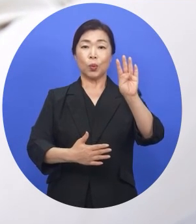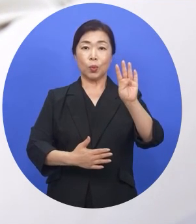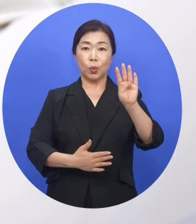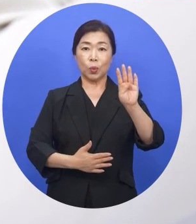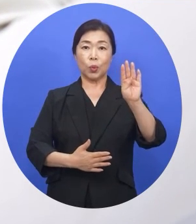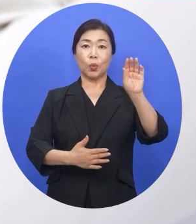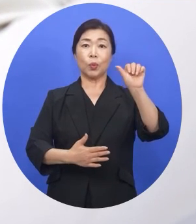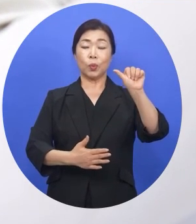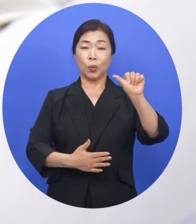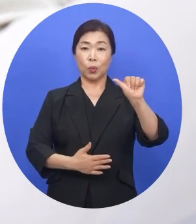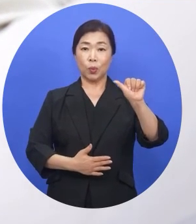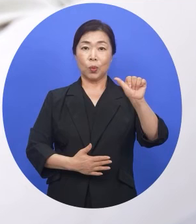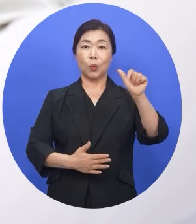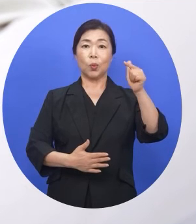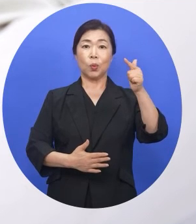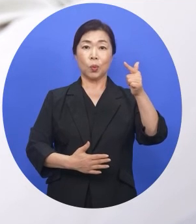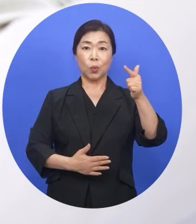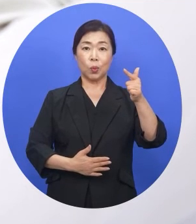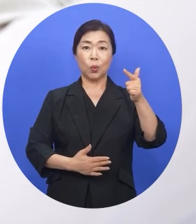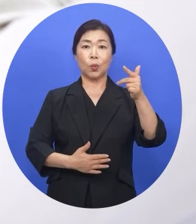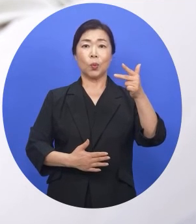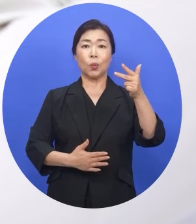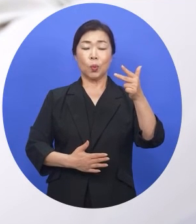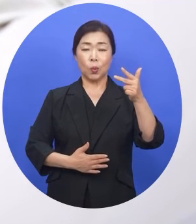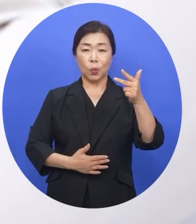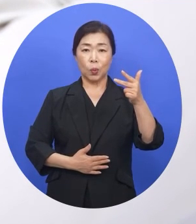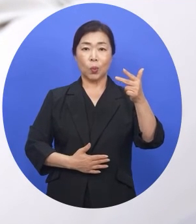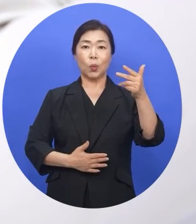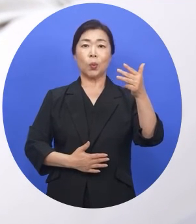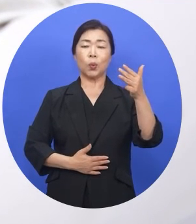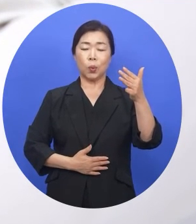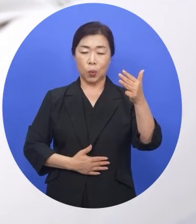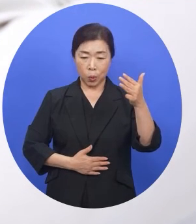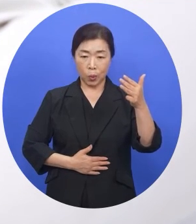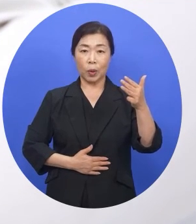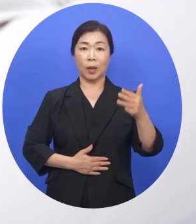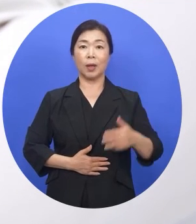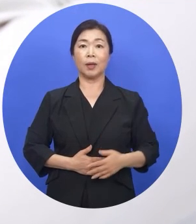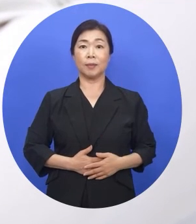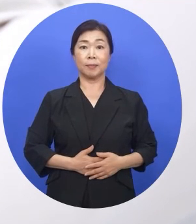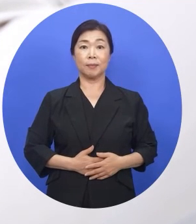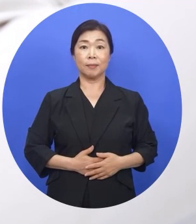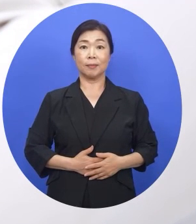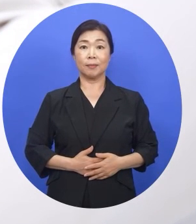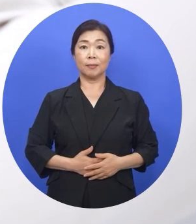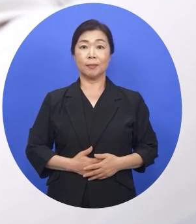셋, 넷, 다섯, 여섯, 일곱, 여덟.